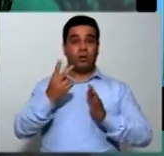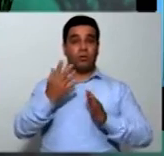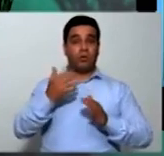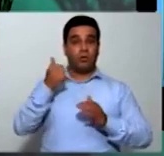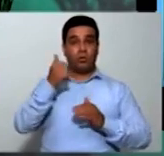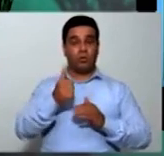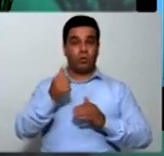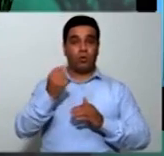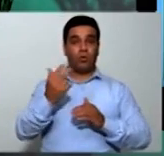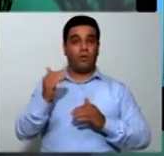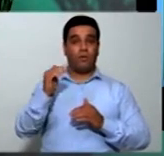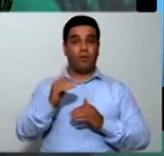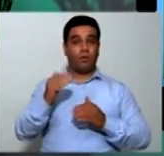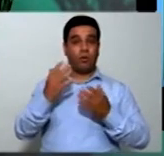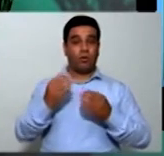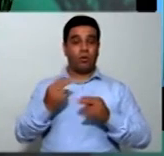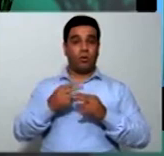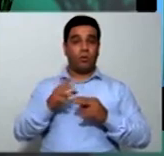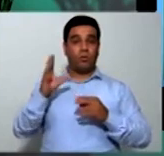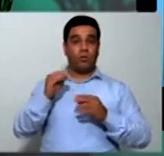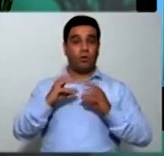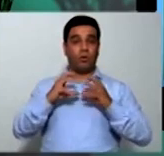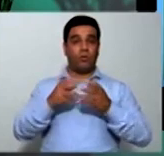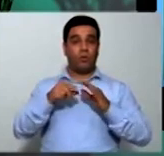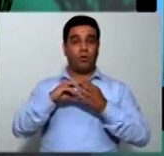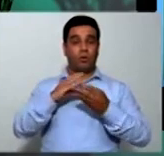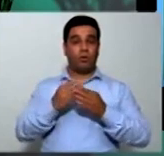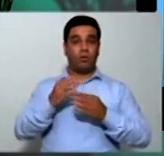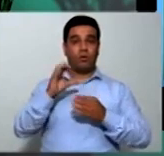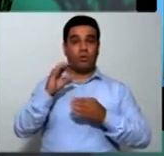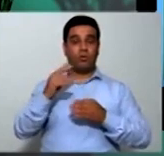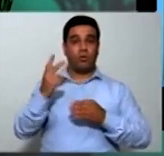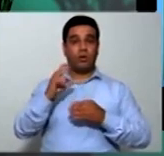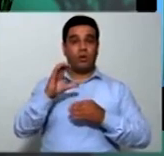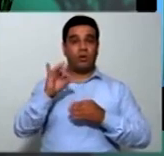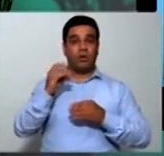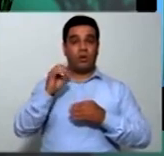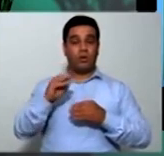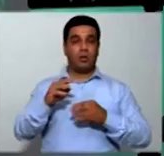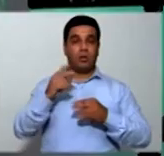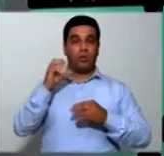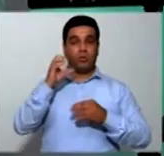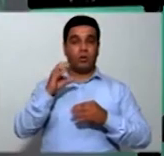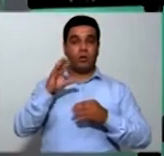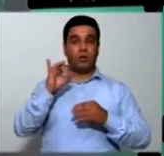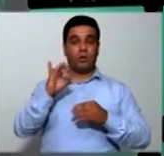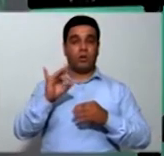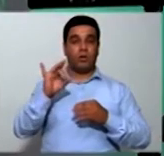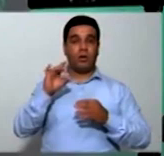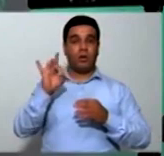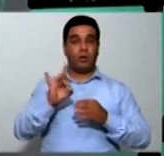1925-yil 13-fevralda esa Butun Ittifoq Sovetlarining 3-siyezdida O'zbekiston Sovet